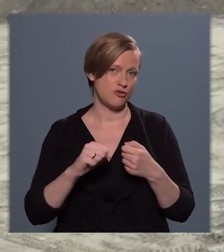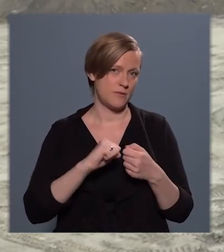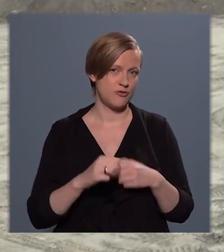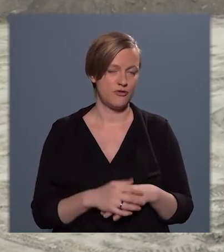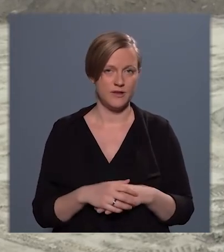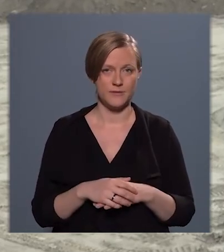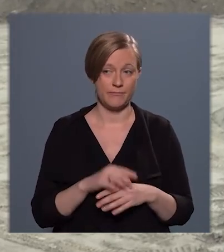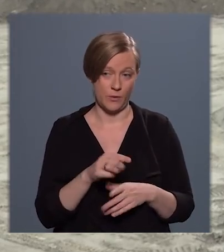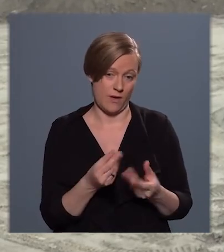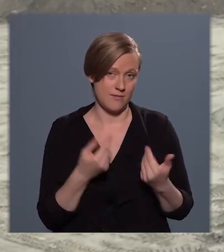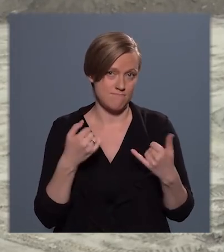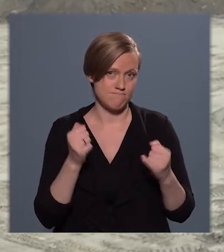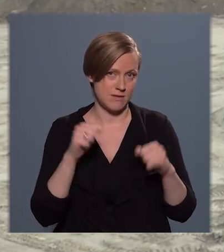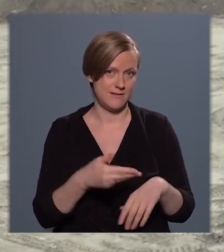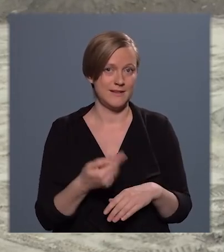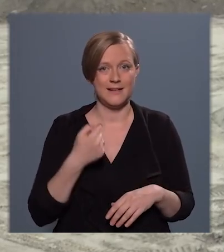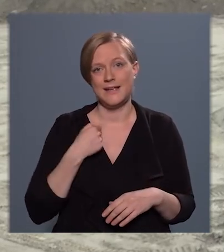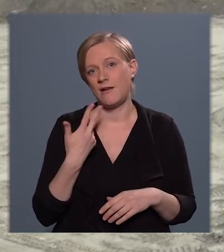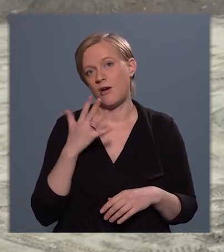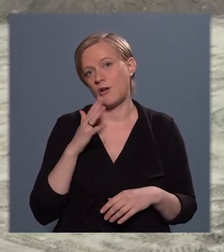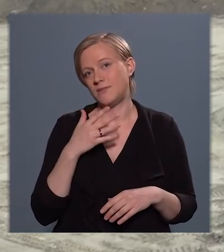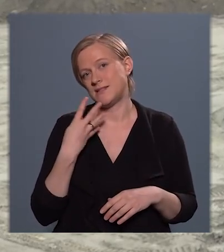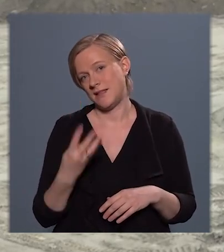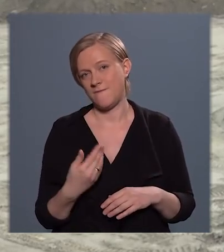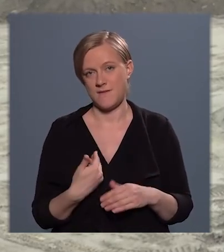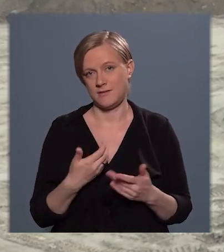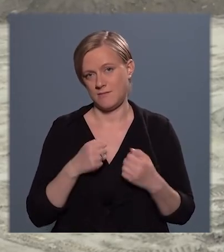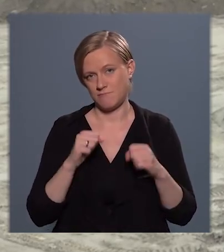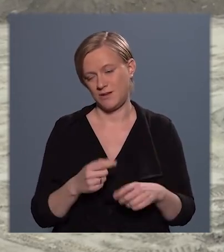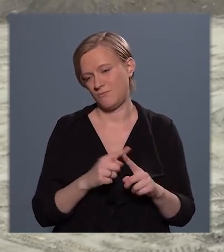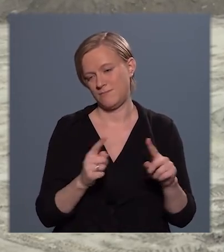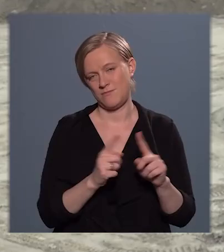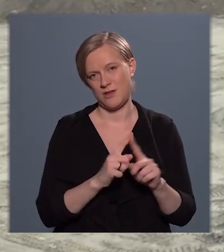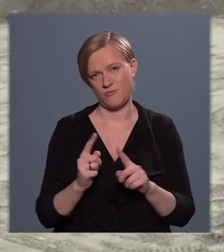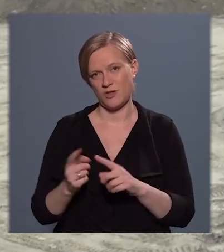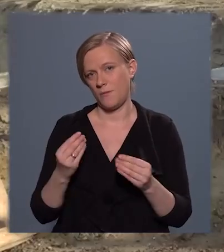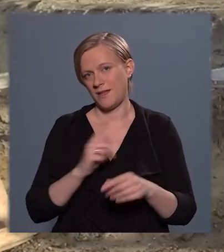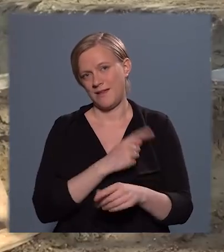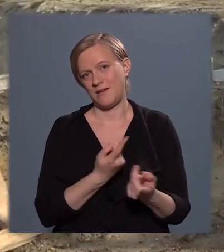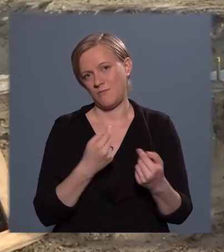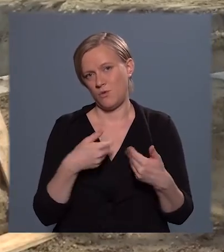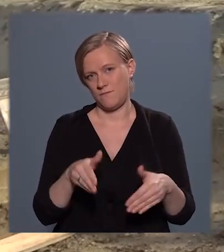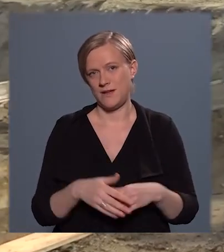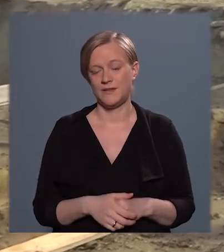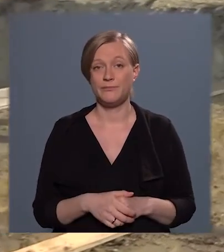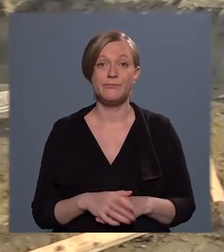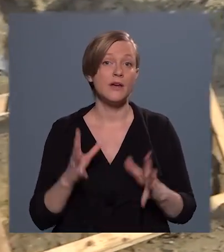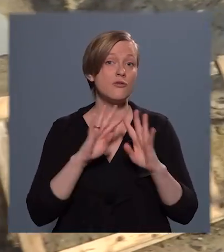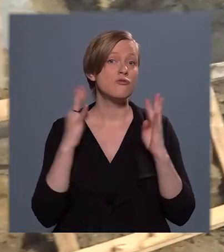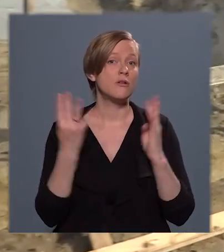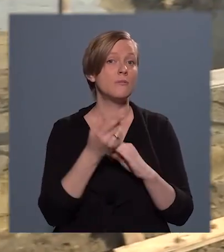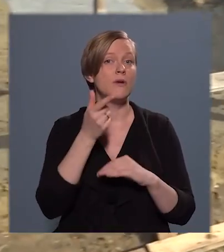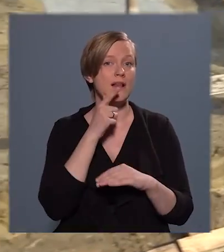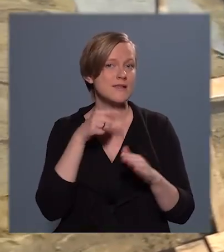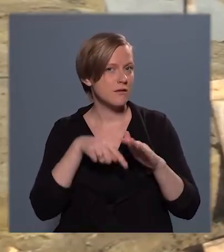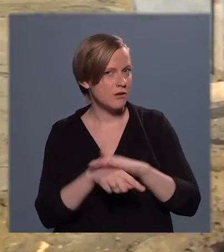Ő ennyivel bír. Én 35-40-nel bírok, mindenki amennyit erejéből telik. A csarnokban lesz egy alagút,